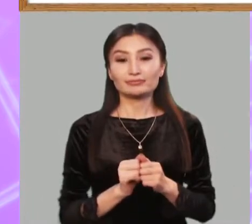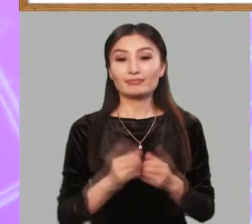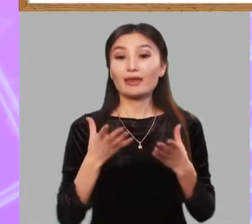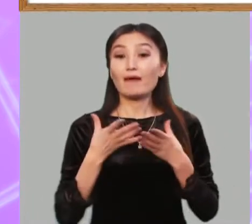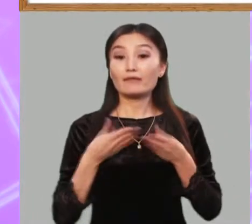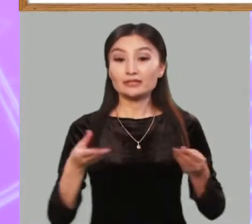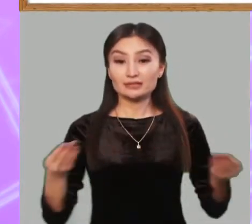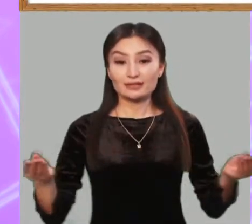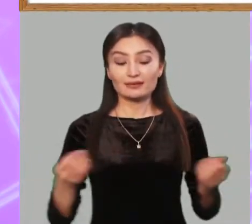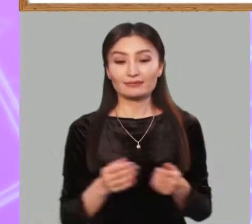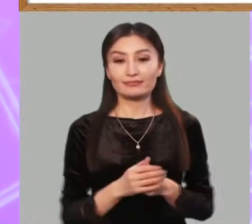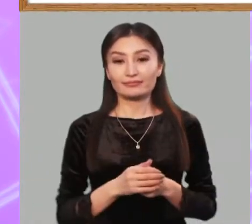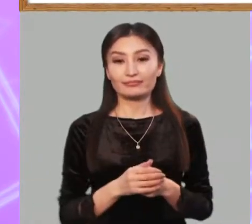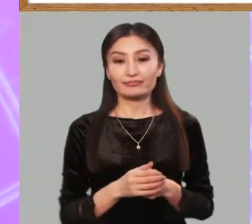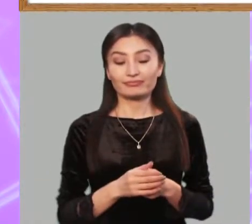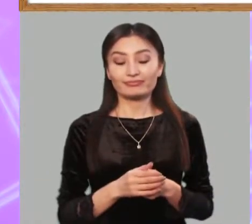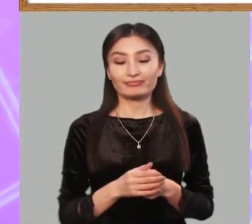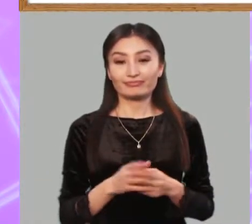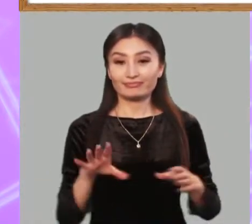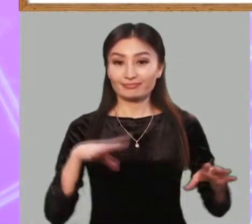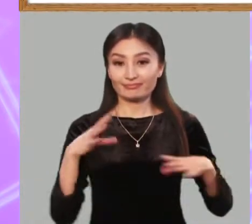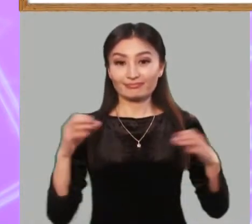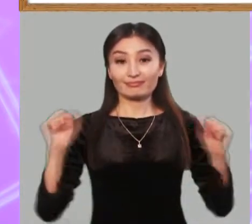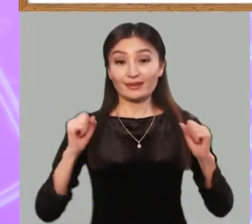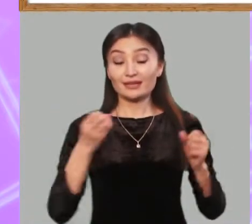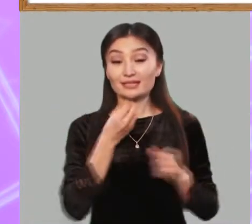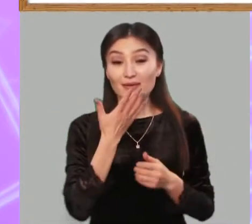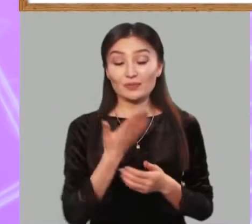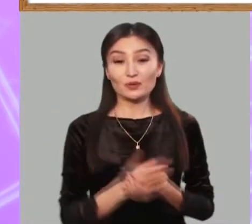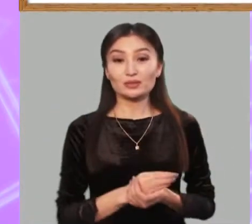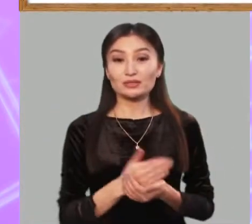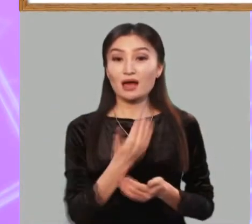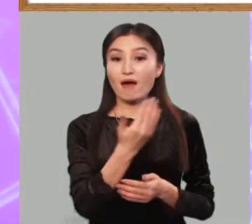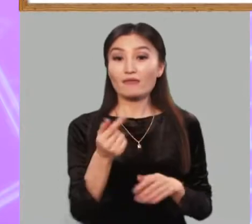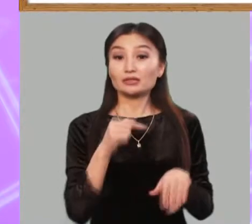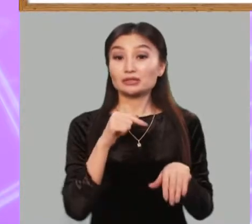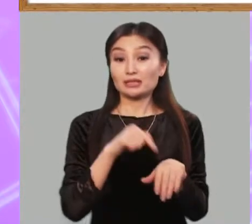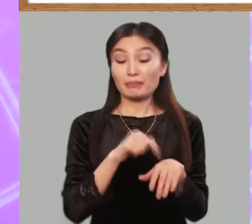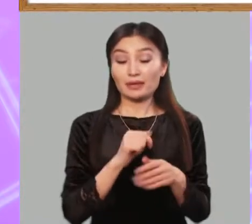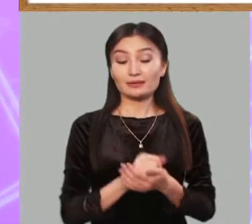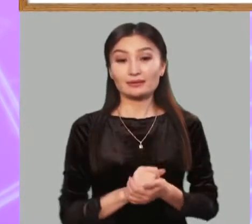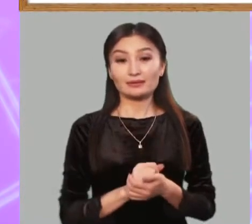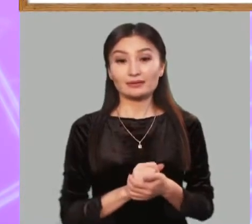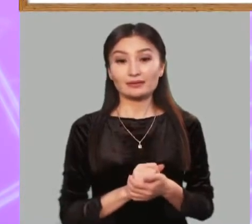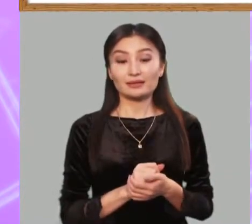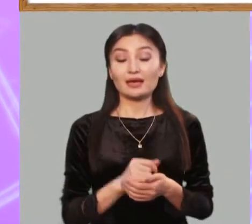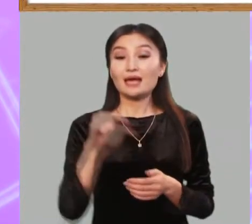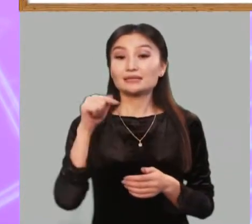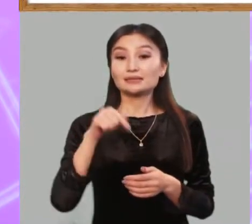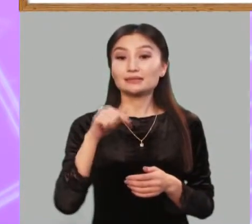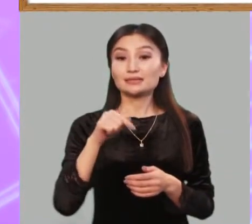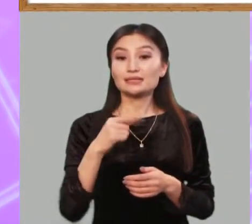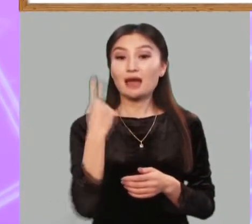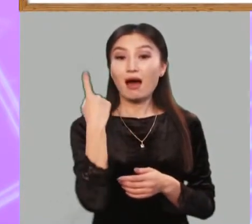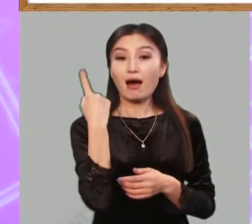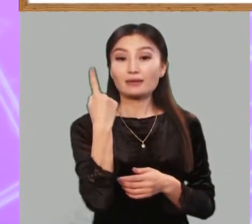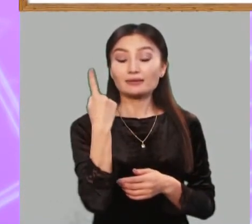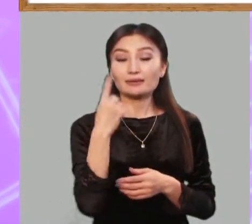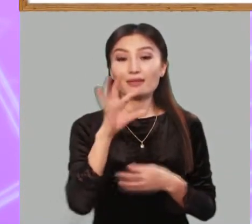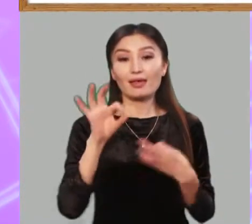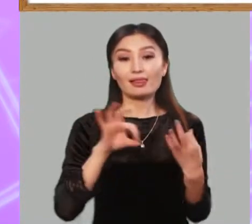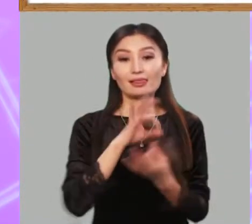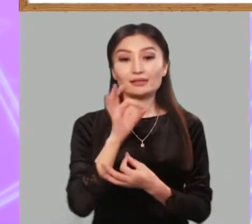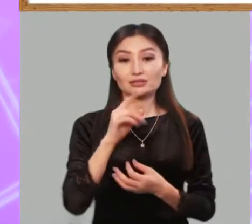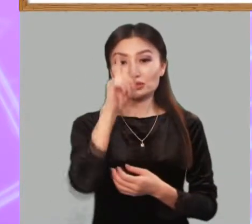осень, весна. Разомнулись? А вы что-то заметили? Здесь один